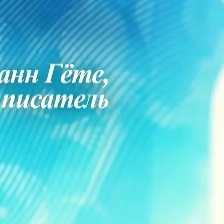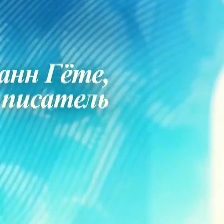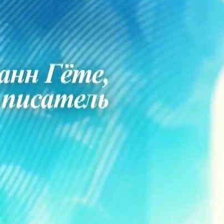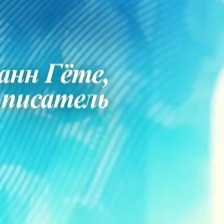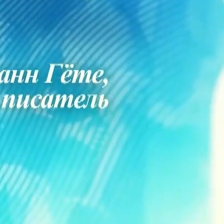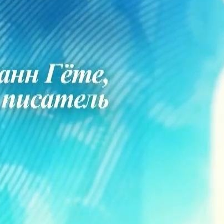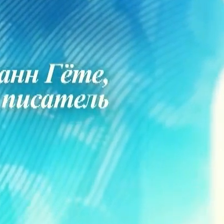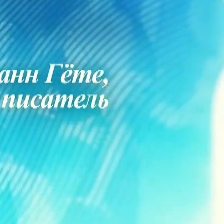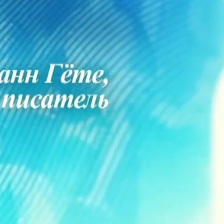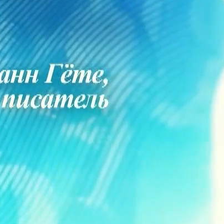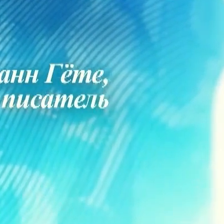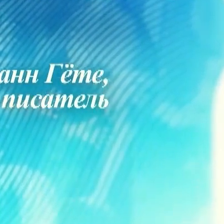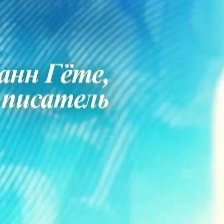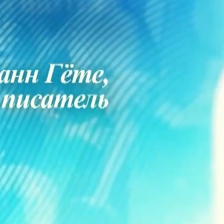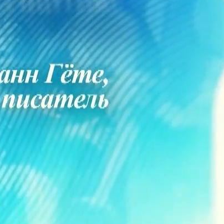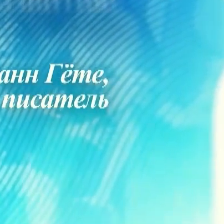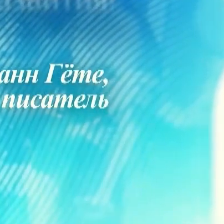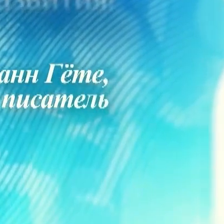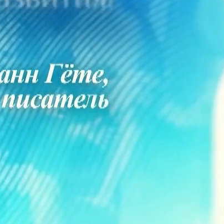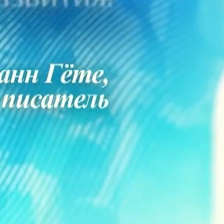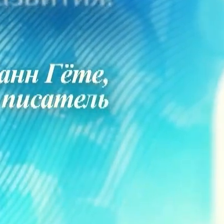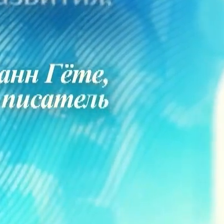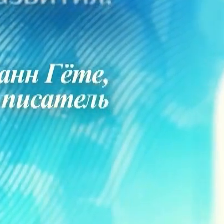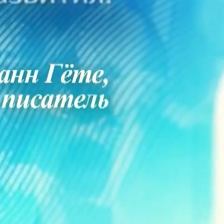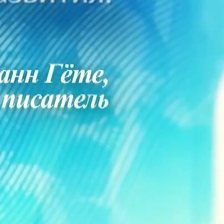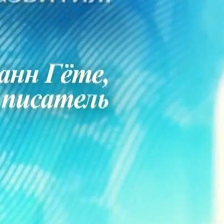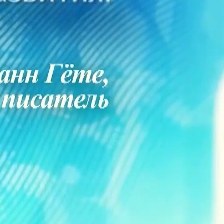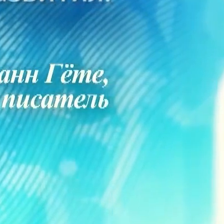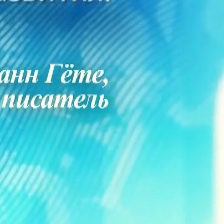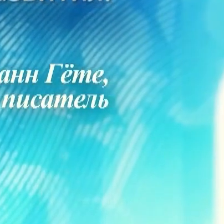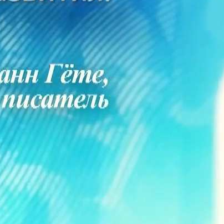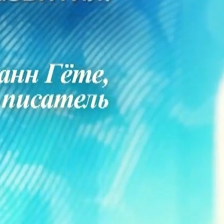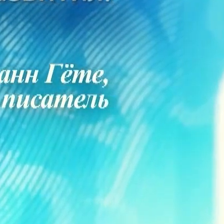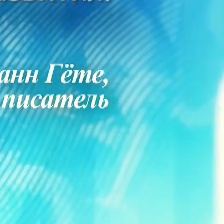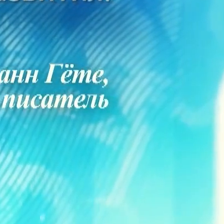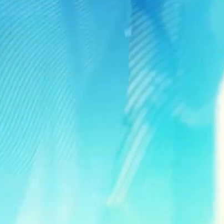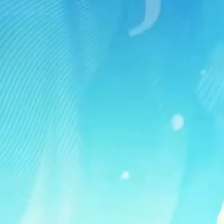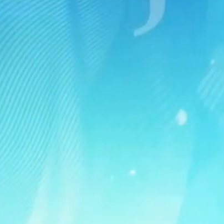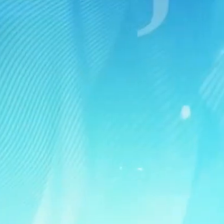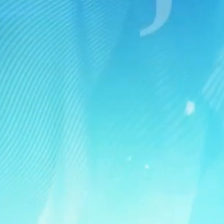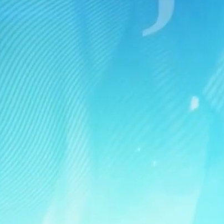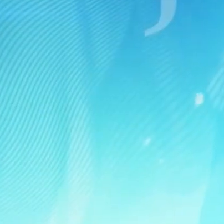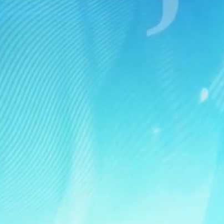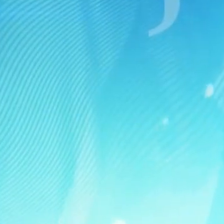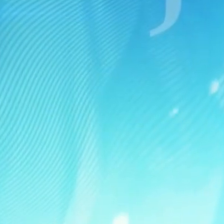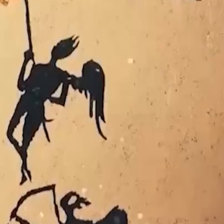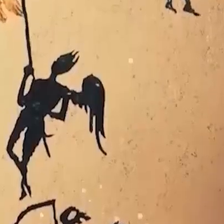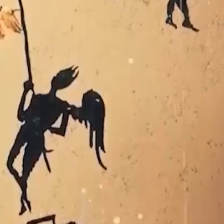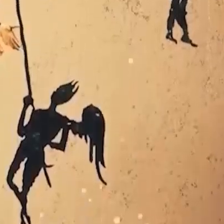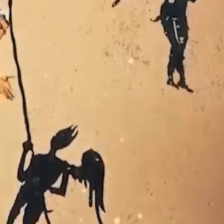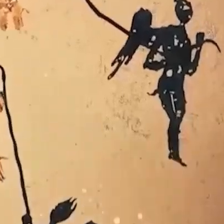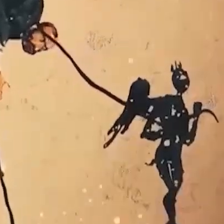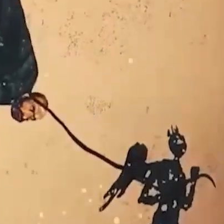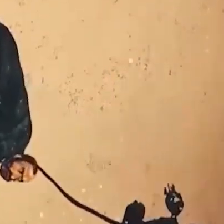заменить Библию. Она – основа всякого образования и всякого развития.